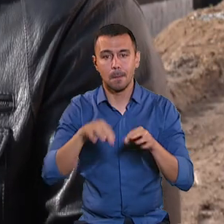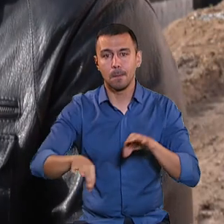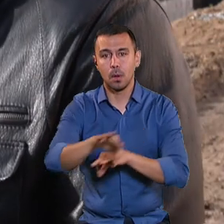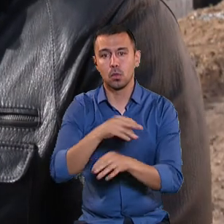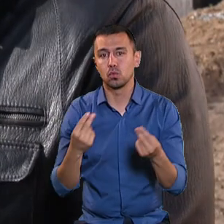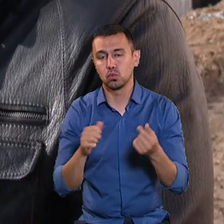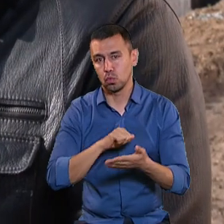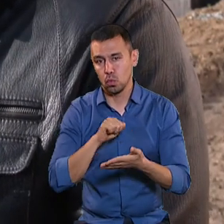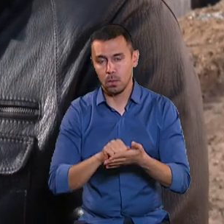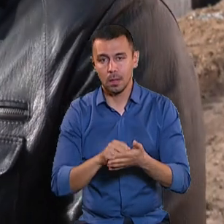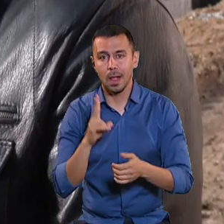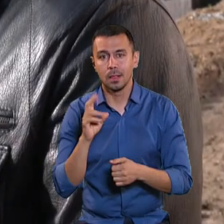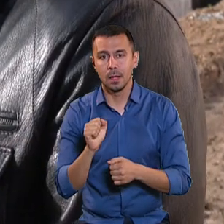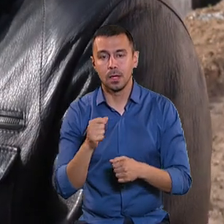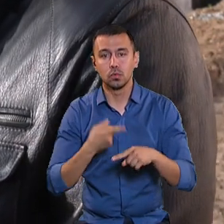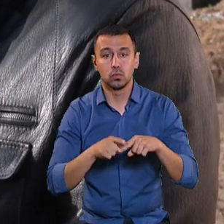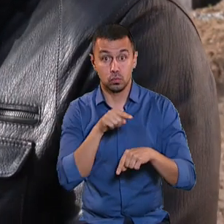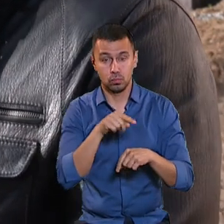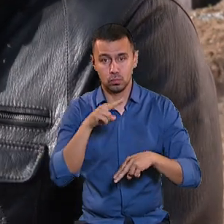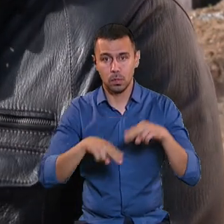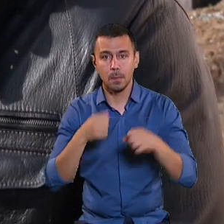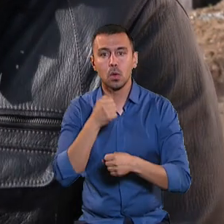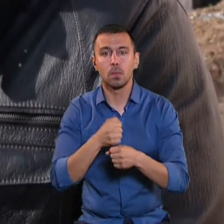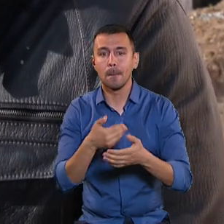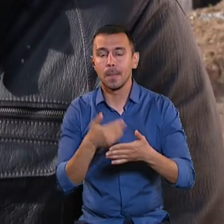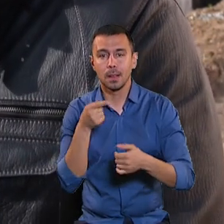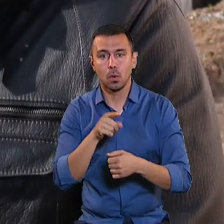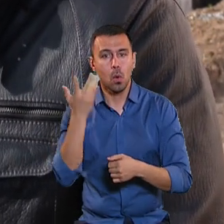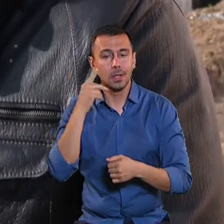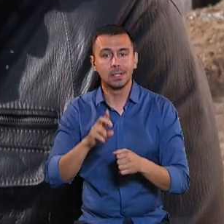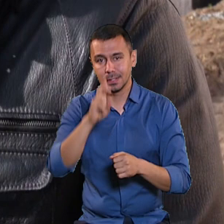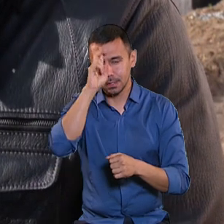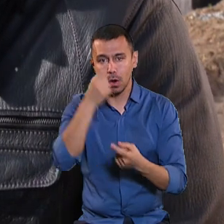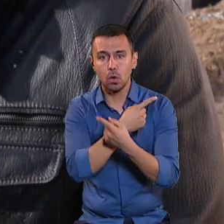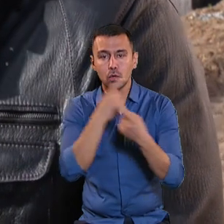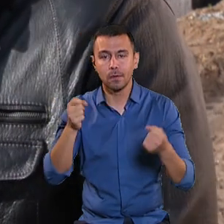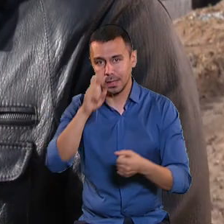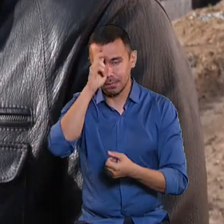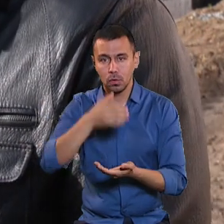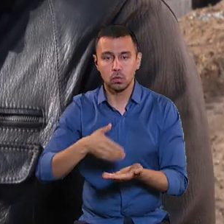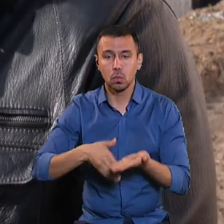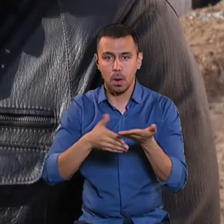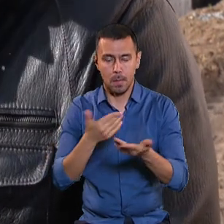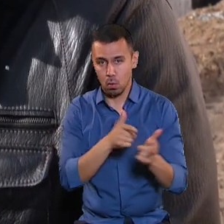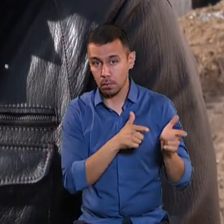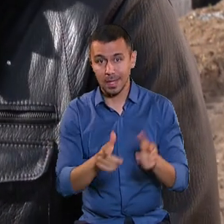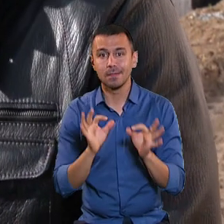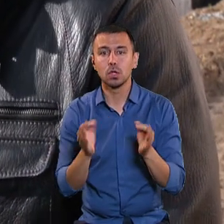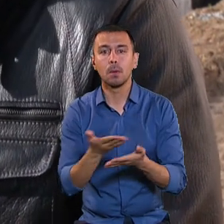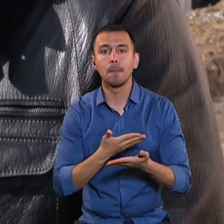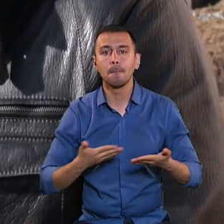кошторисну документацію на цю будівлю ми розробили ще до того коли держава взагалі анонсувала субвенцію Тобто ми до цього готувалися звичайно